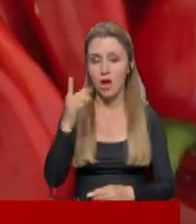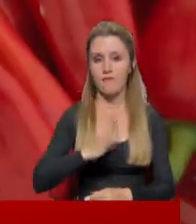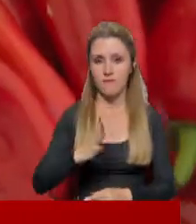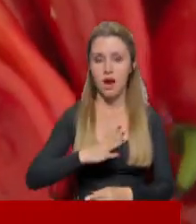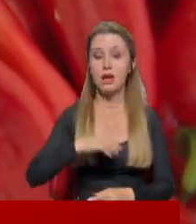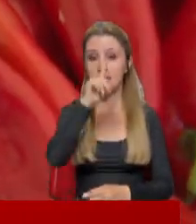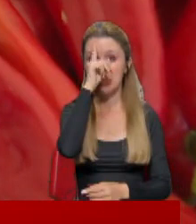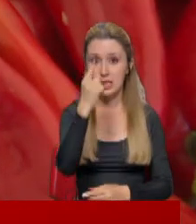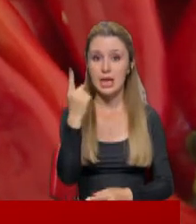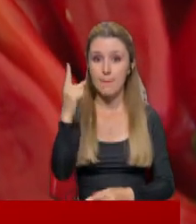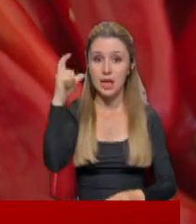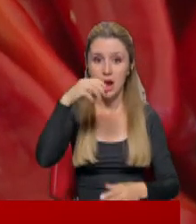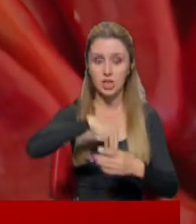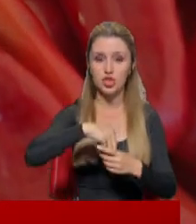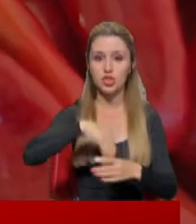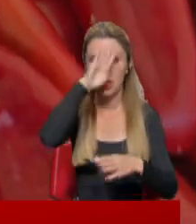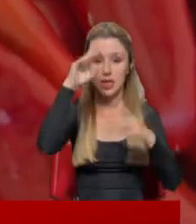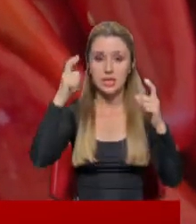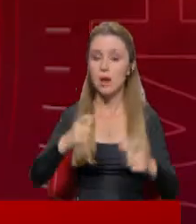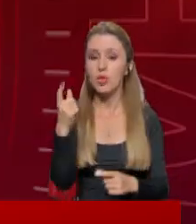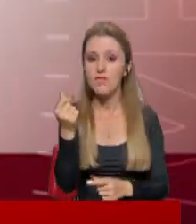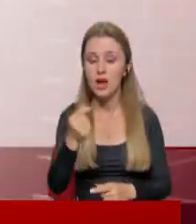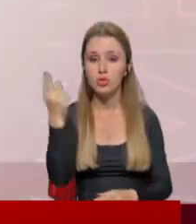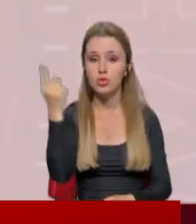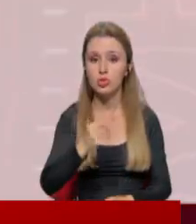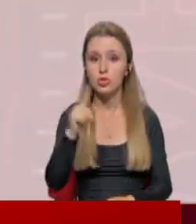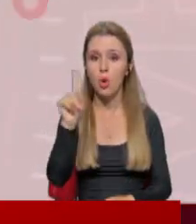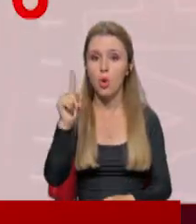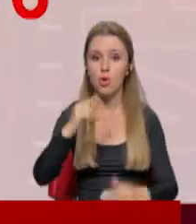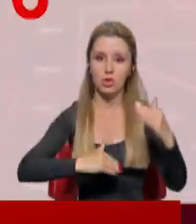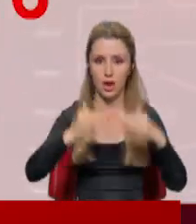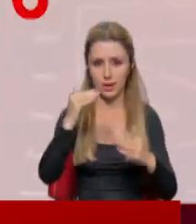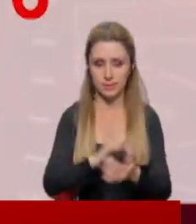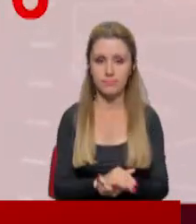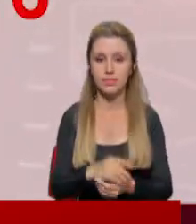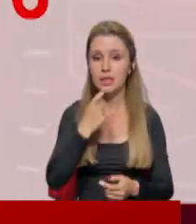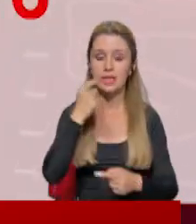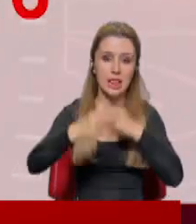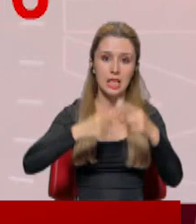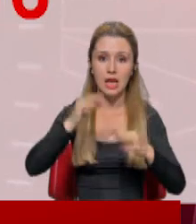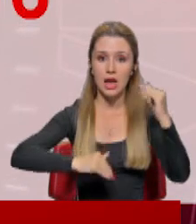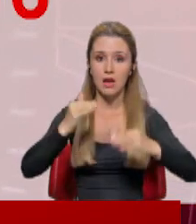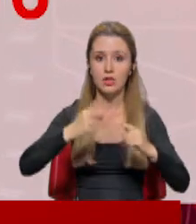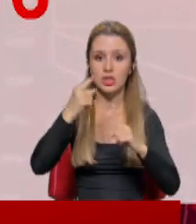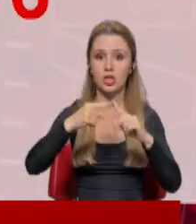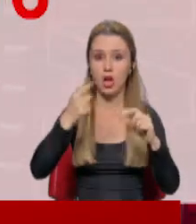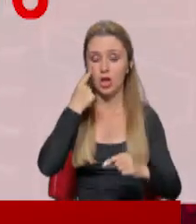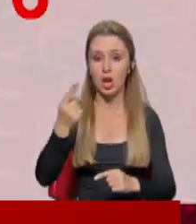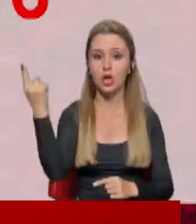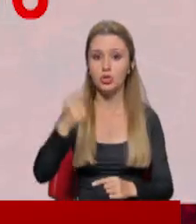yansıdı sadece bir ayda İstanbul'da fiyatlar yüzde ona yakın arttı yıllık enflasyon ito'ya